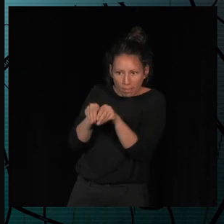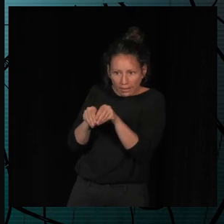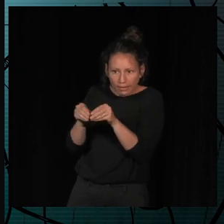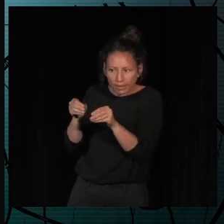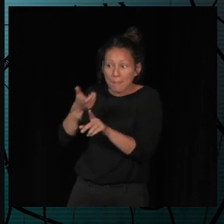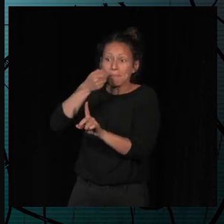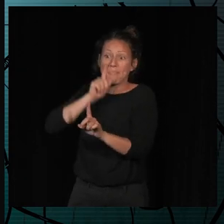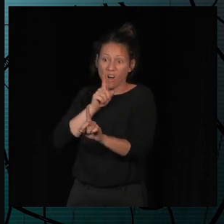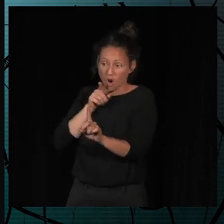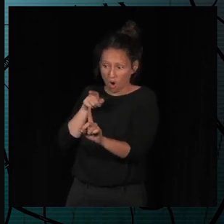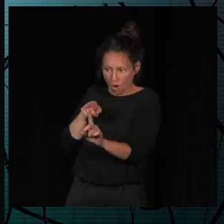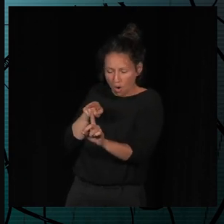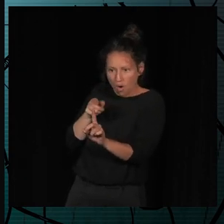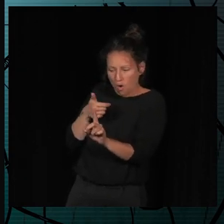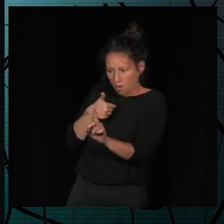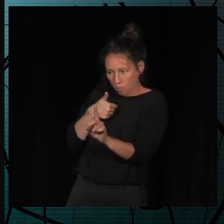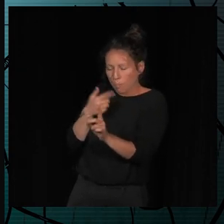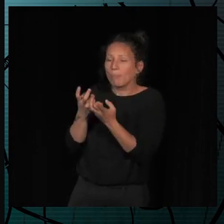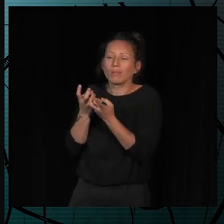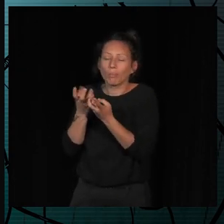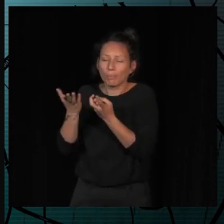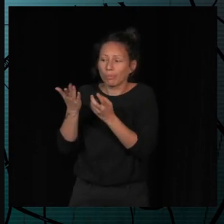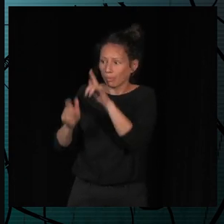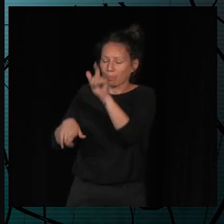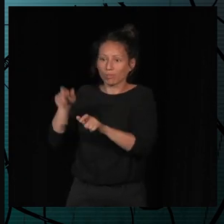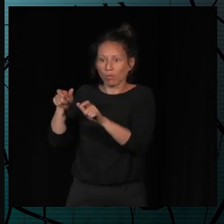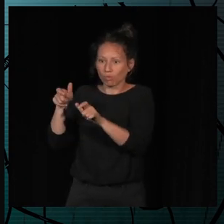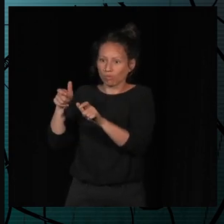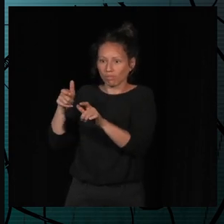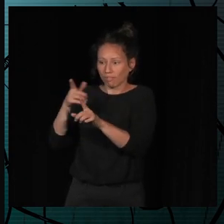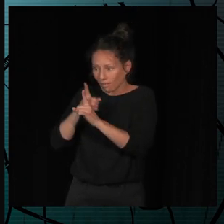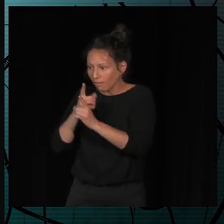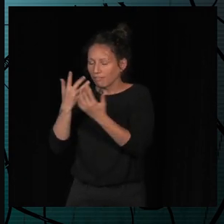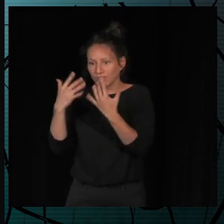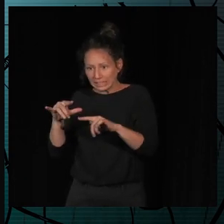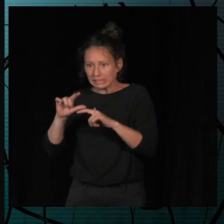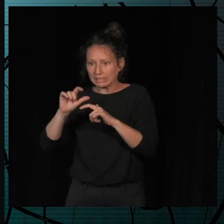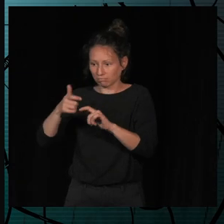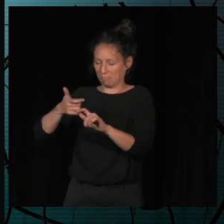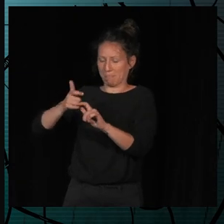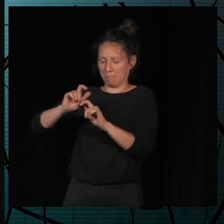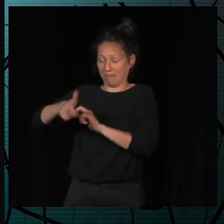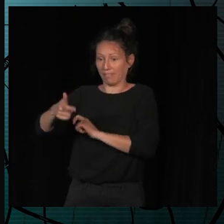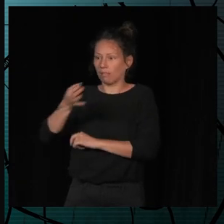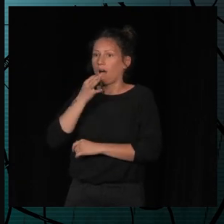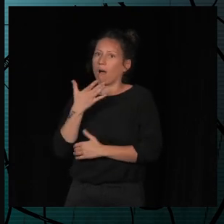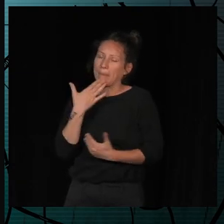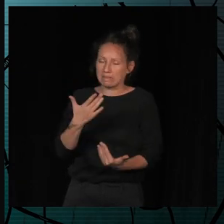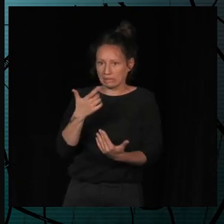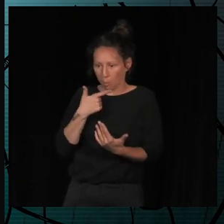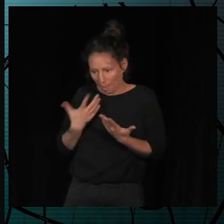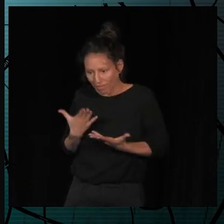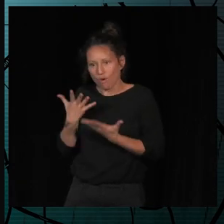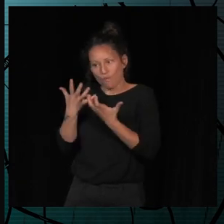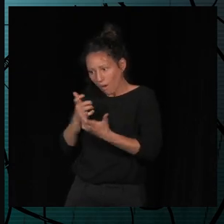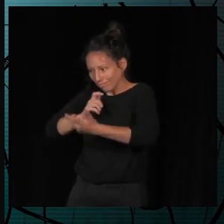but personnellement c'est quand les gens à la fin viennent me voir en me disant merci vous m'avez donné envie de parler avec mes enfants et je crois que c'est peut-être ça